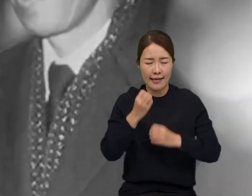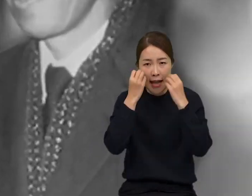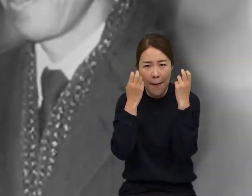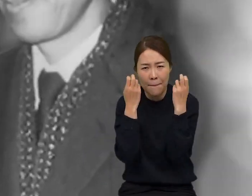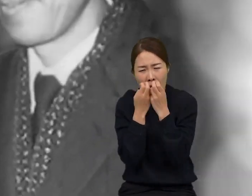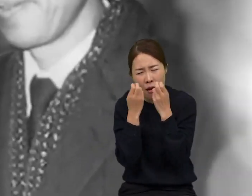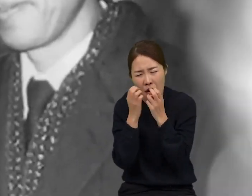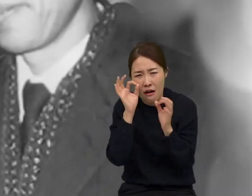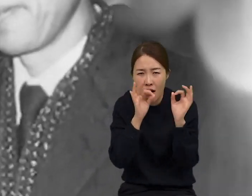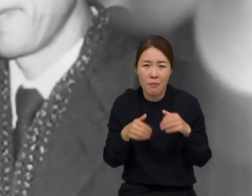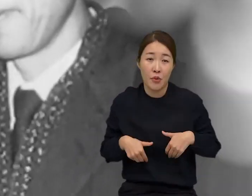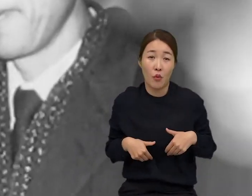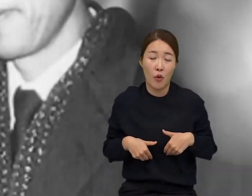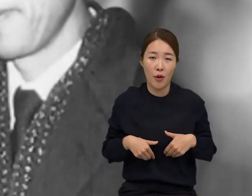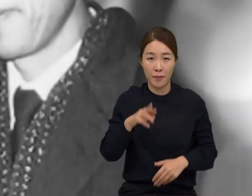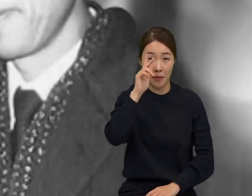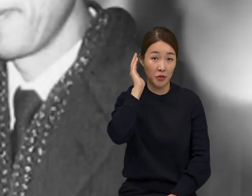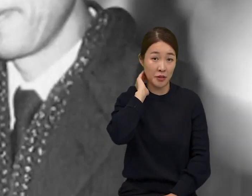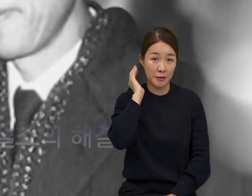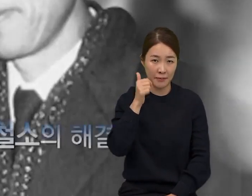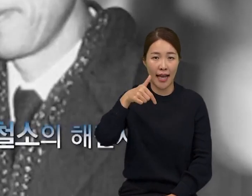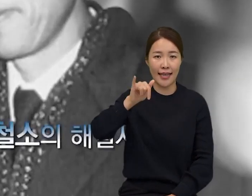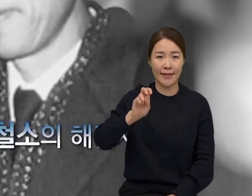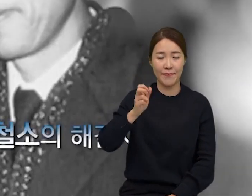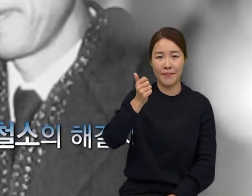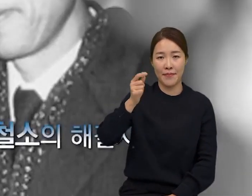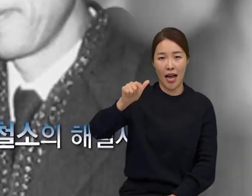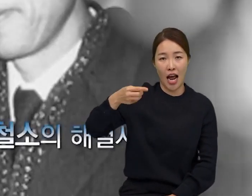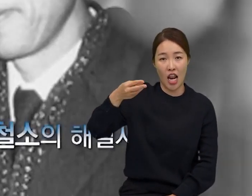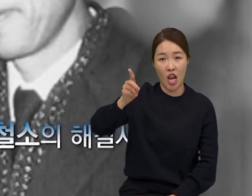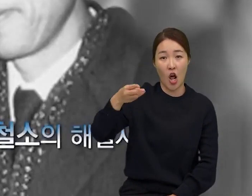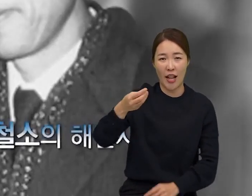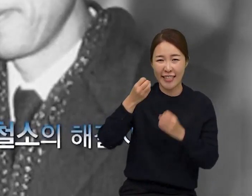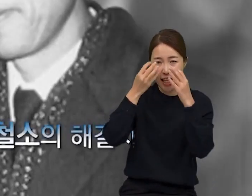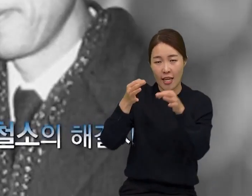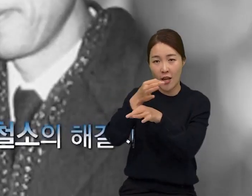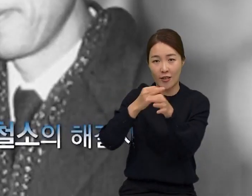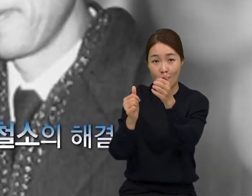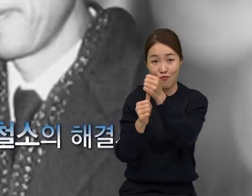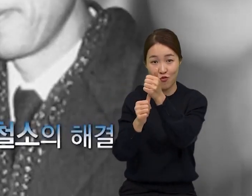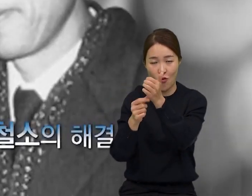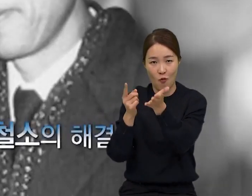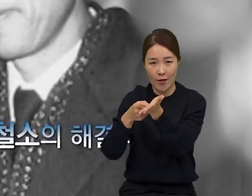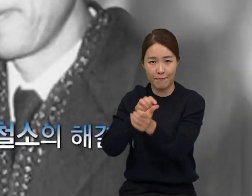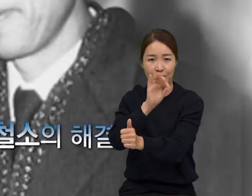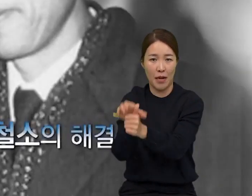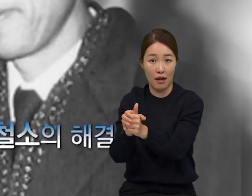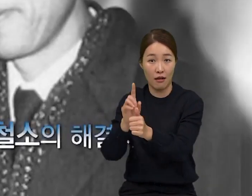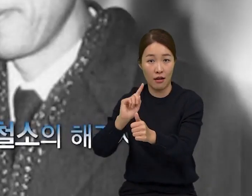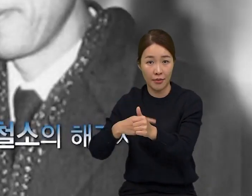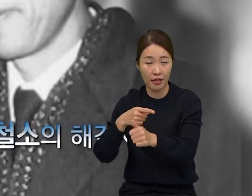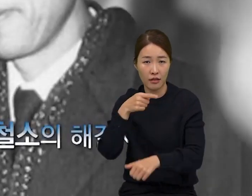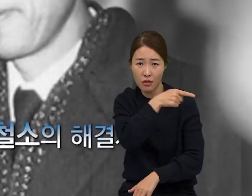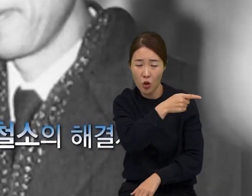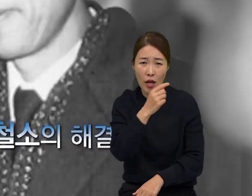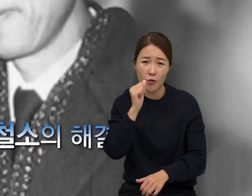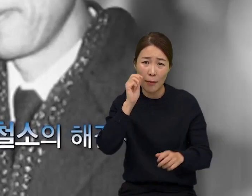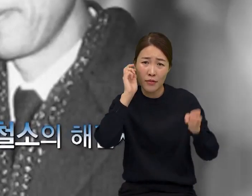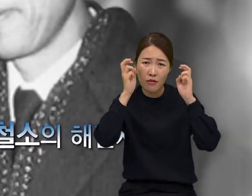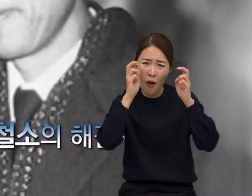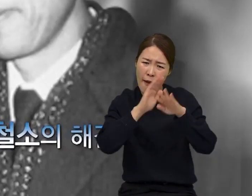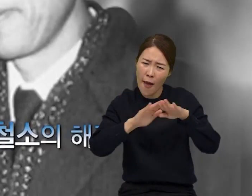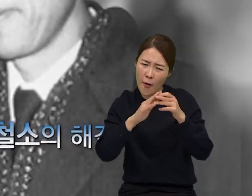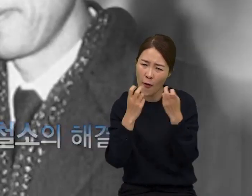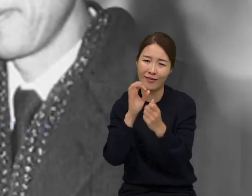새 방안을 찾아야 했다. 박정희는 김학렬을 새 경제부총리로 임명해 종합제철소의